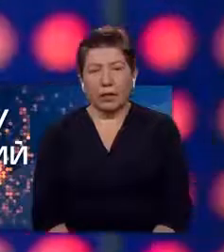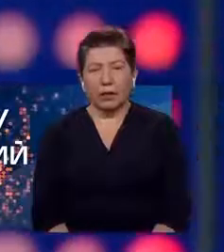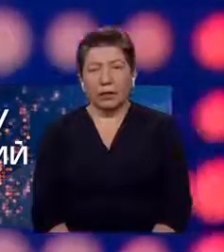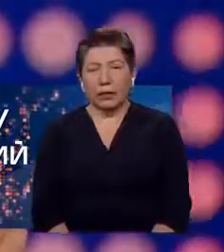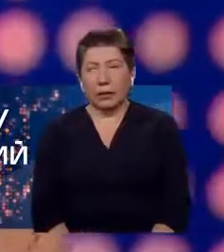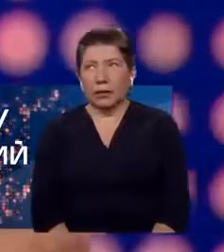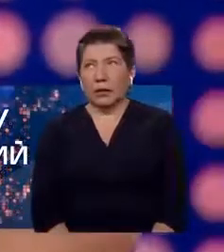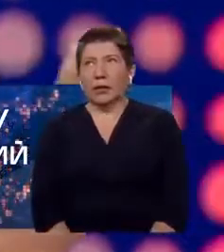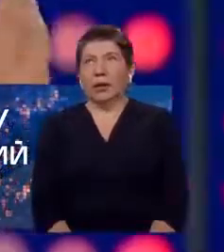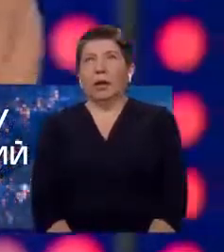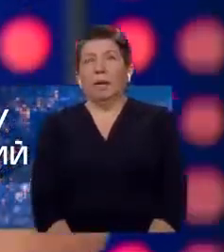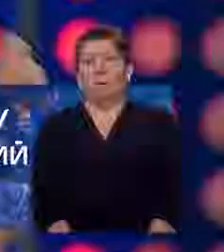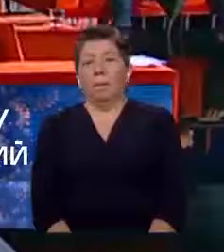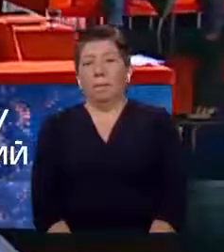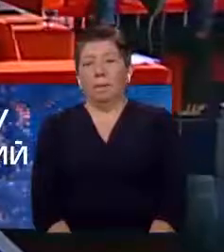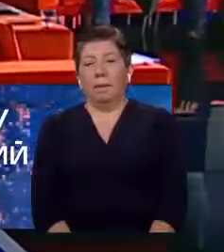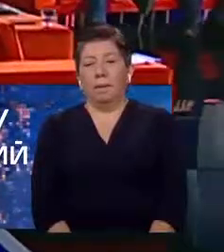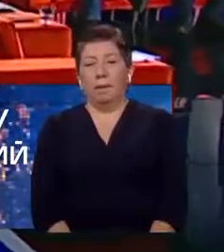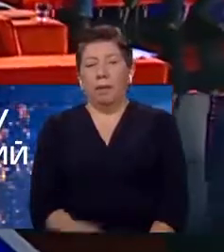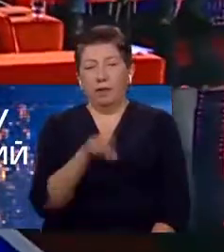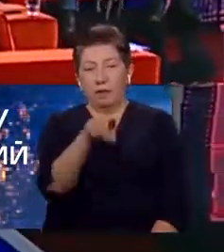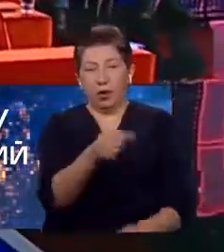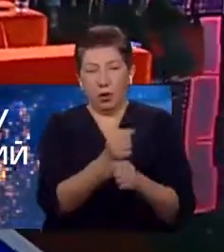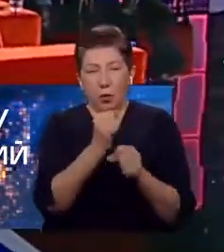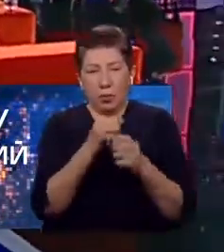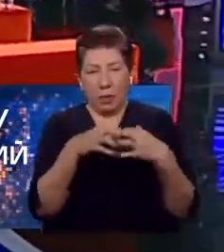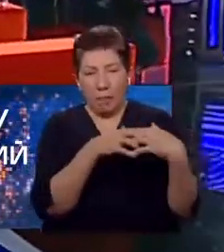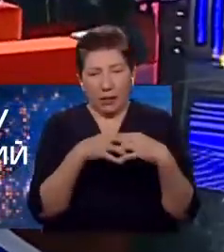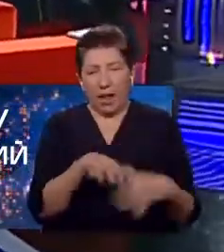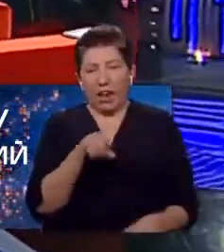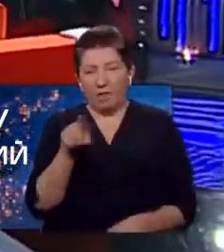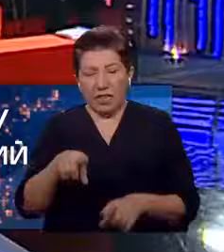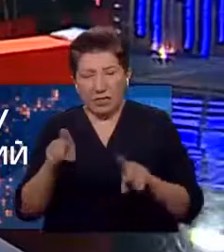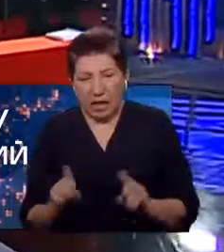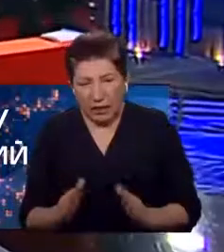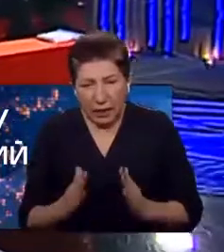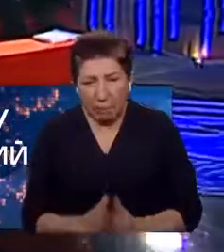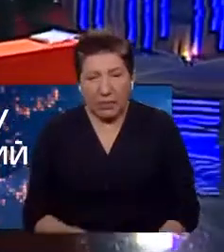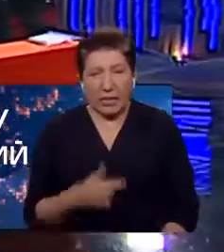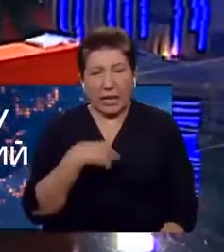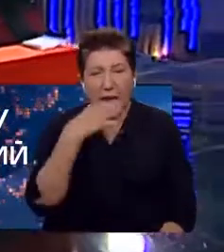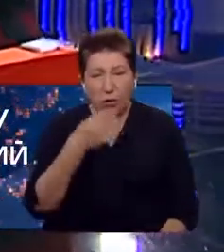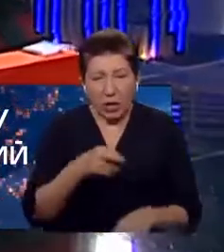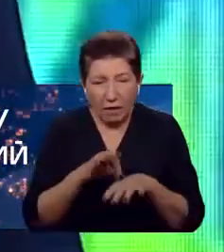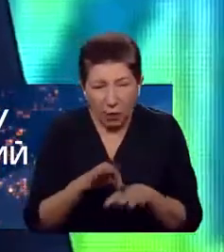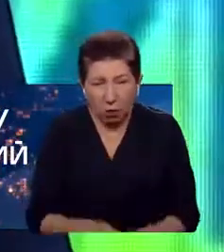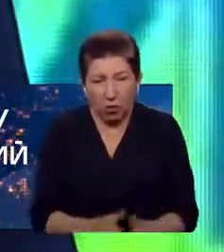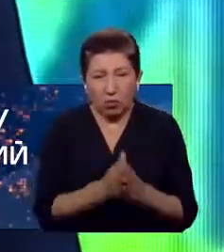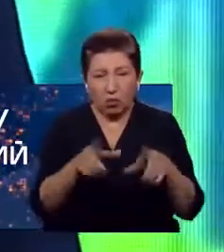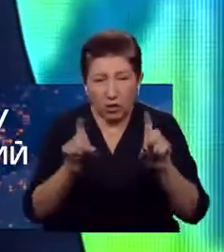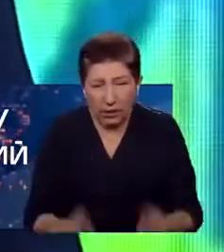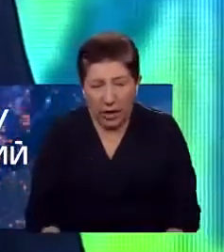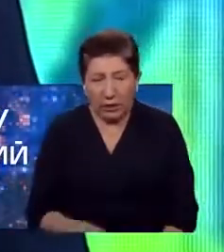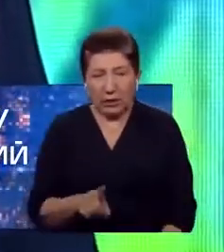Сідайте, пане Каплін, сядьте на місце. Ви створюєте бардак і забороняєте проводити повноцінну дискусію. Ведучий, оце ваше місце. І ще